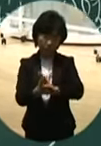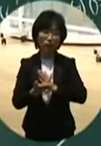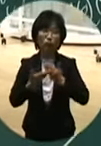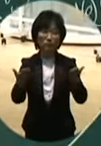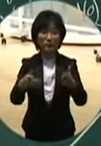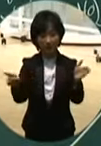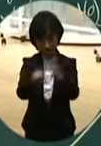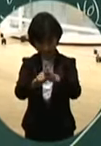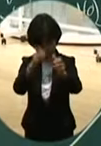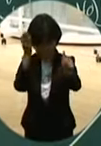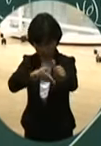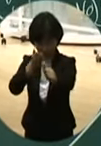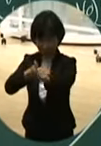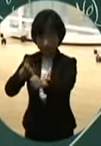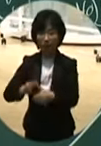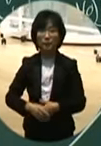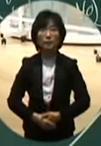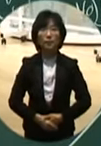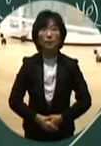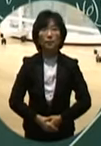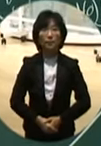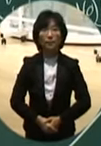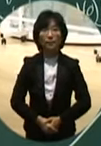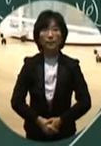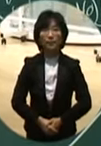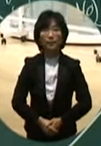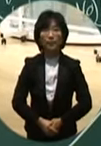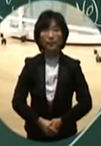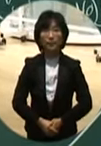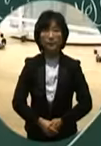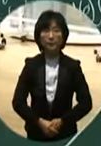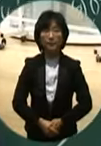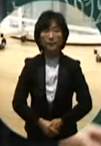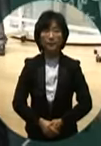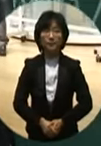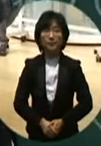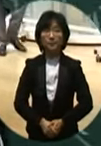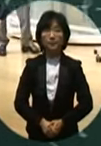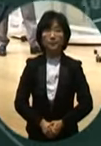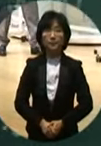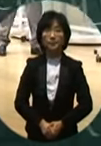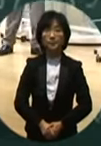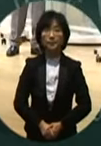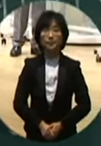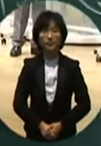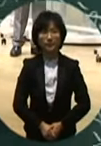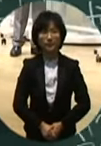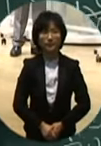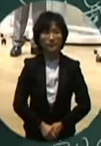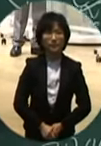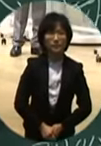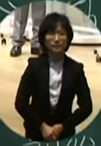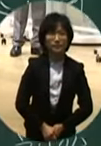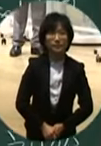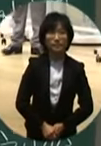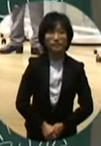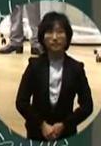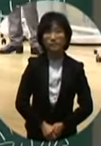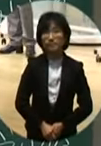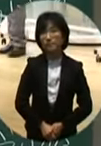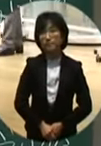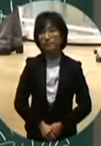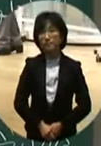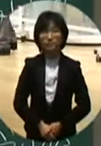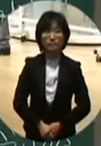believe that. 그러면요. 가장 증거 여러분에게 뭐가 오느냐? 여기에 옵니다. Then the greatest evidence will come to you.